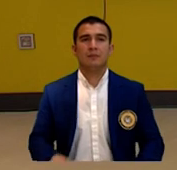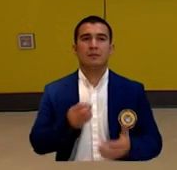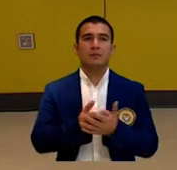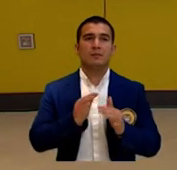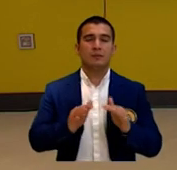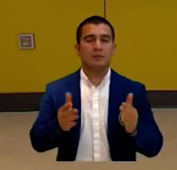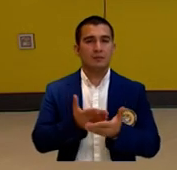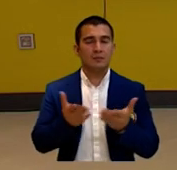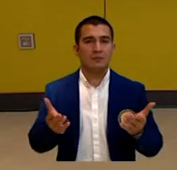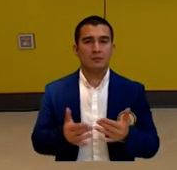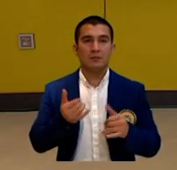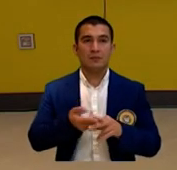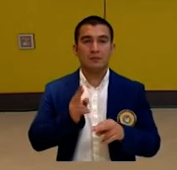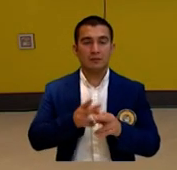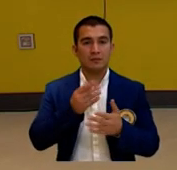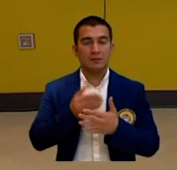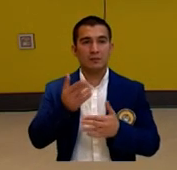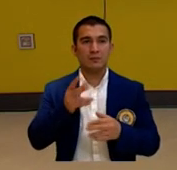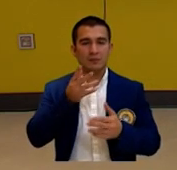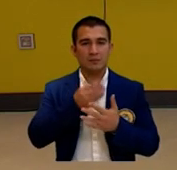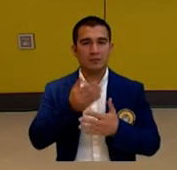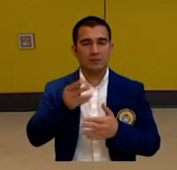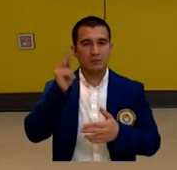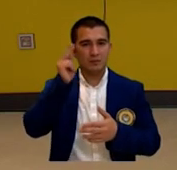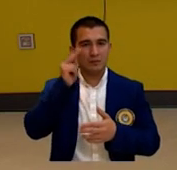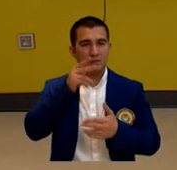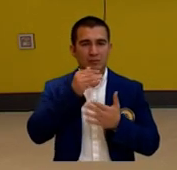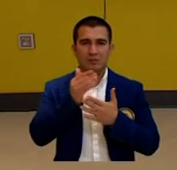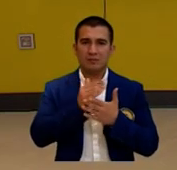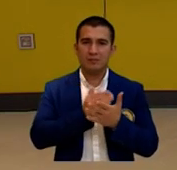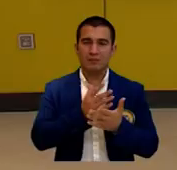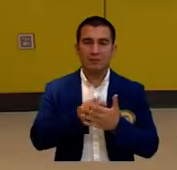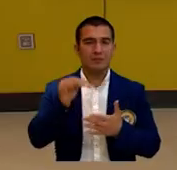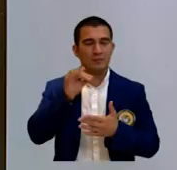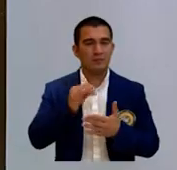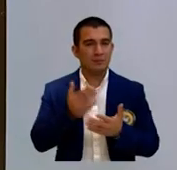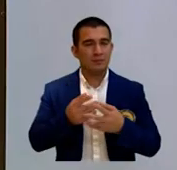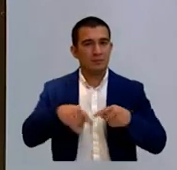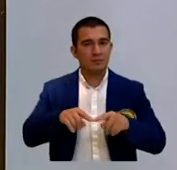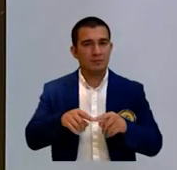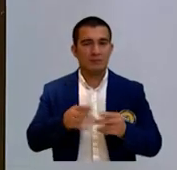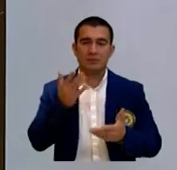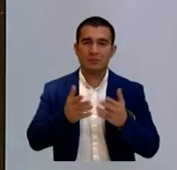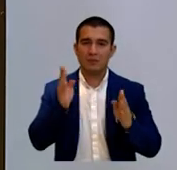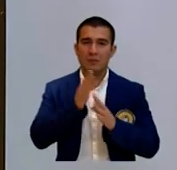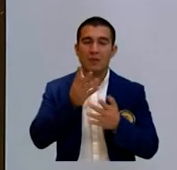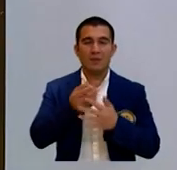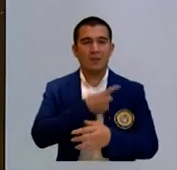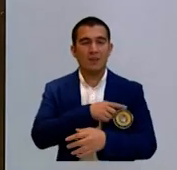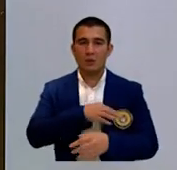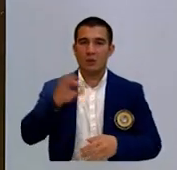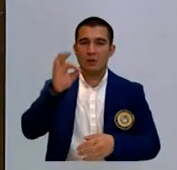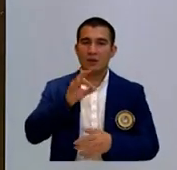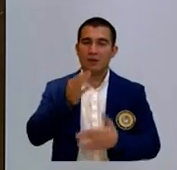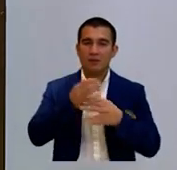Qadrli o'quvchilar, bu davrda ilm-fan sohasining nafaqat tarix yoki tabiiy fanlar,